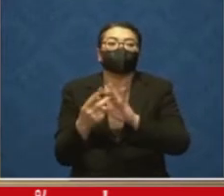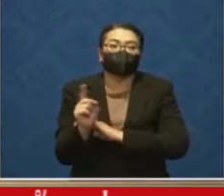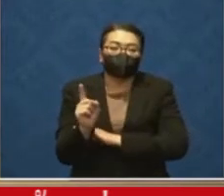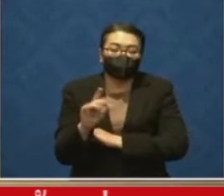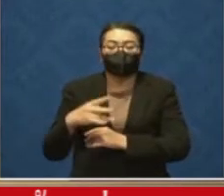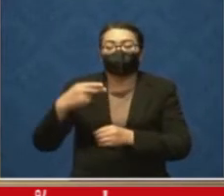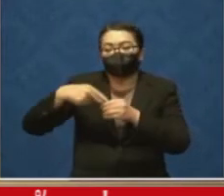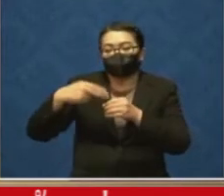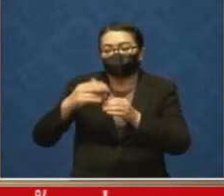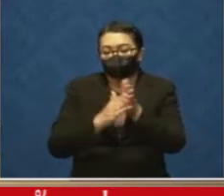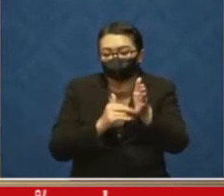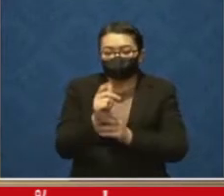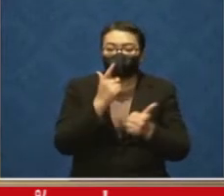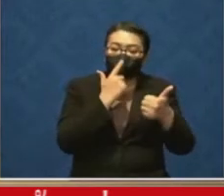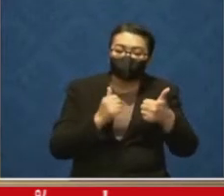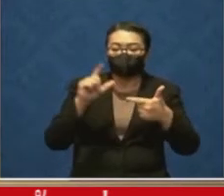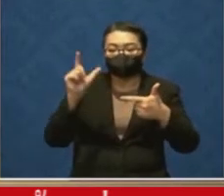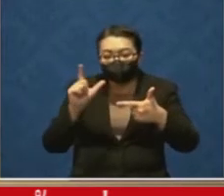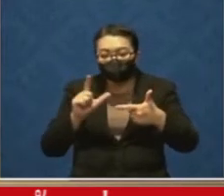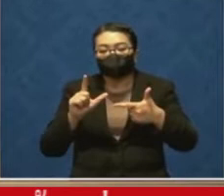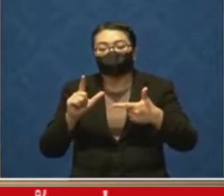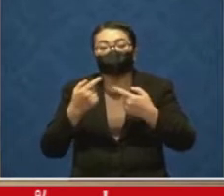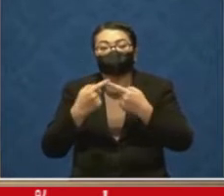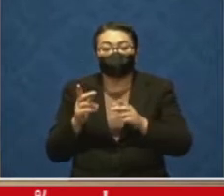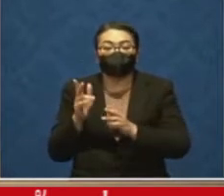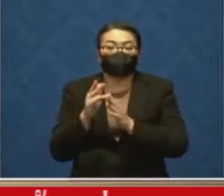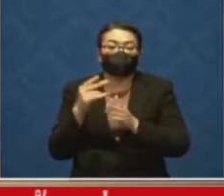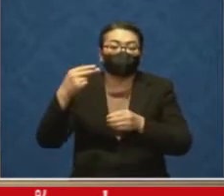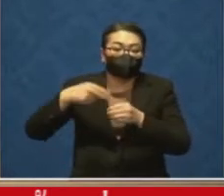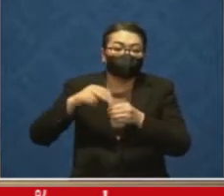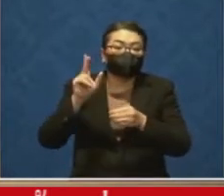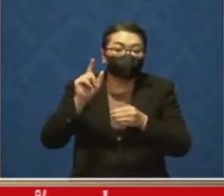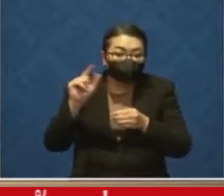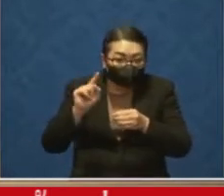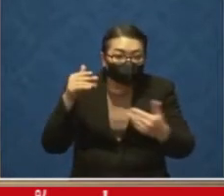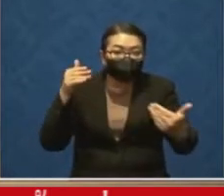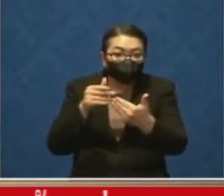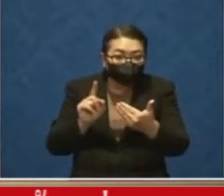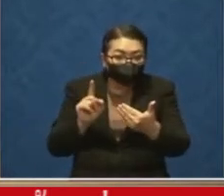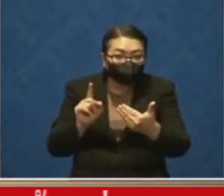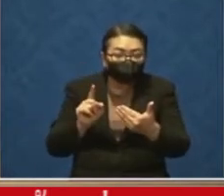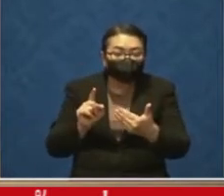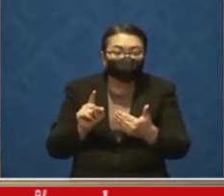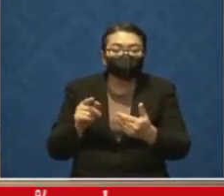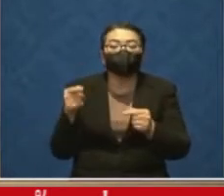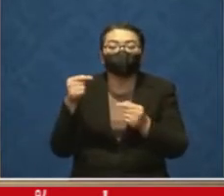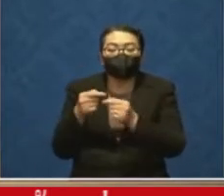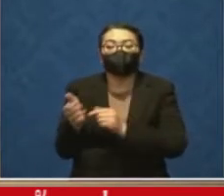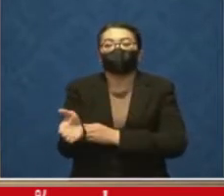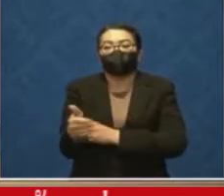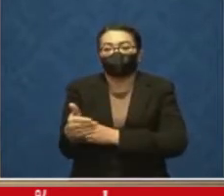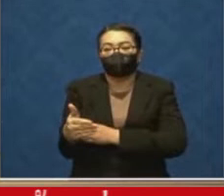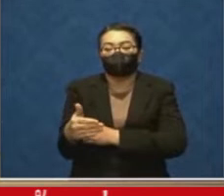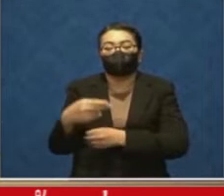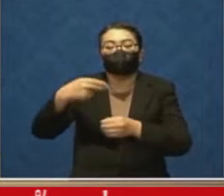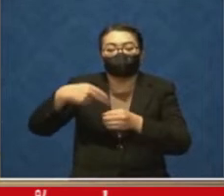มใประเทศไยมมหลายสี มีสีแดง สเหืองแต่คำวาน้มนเขียวส่ำลบให้พี่น้องชาวประโงซึ